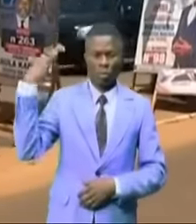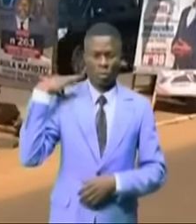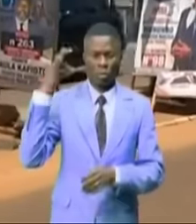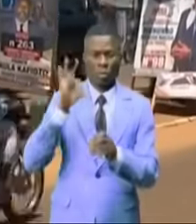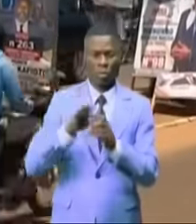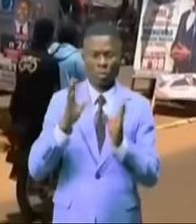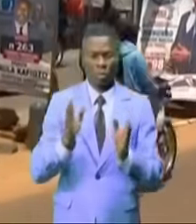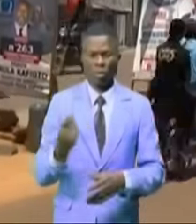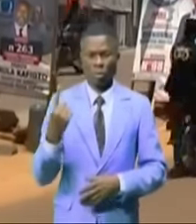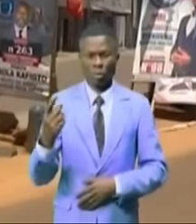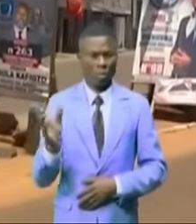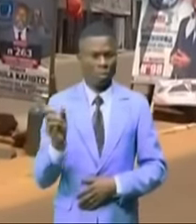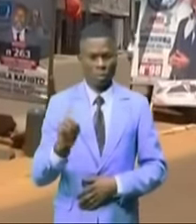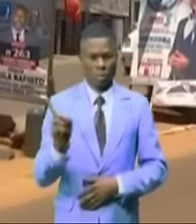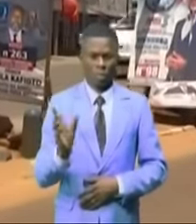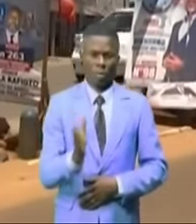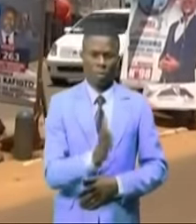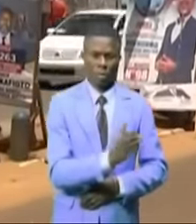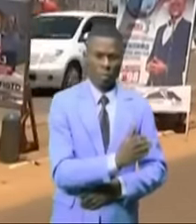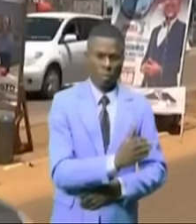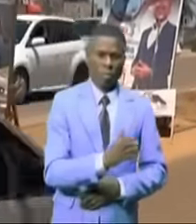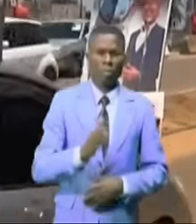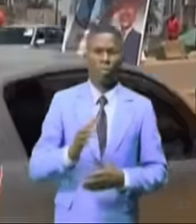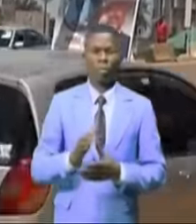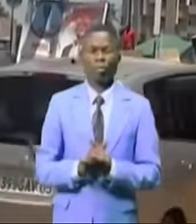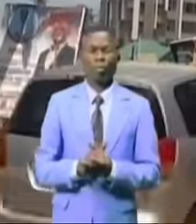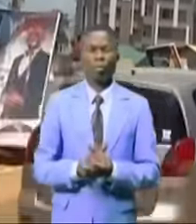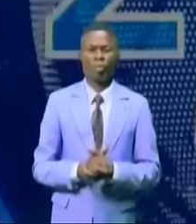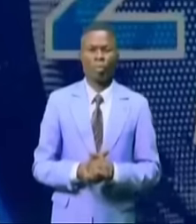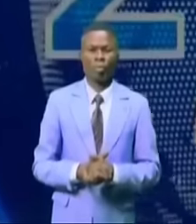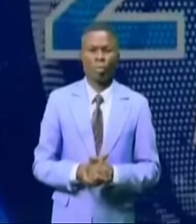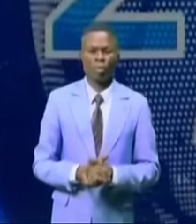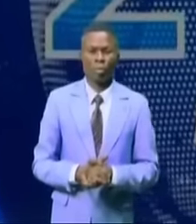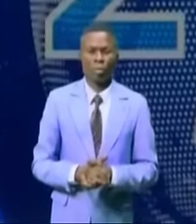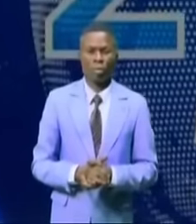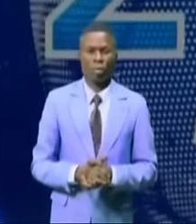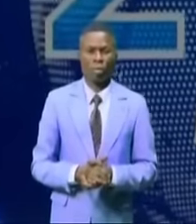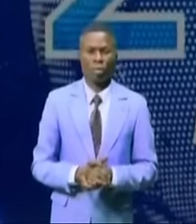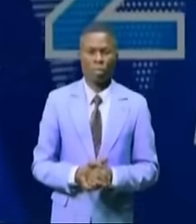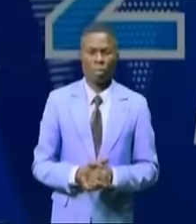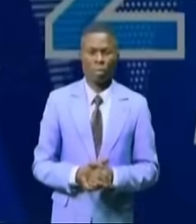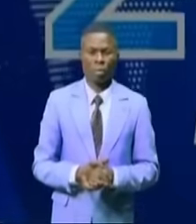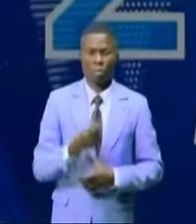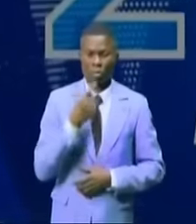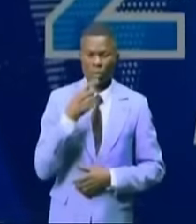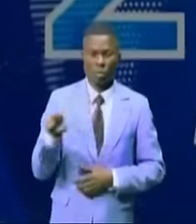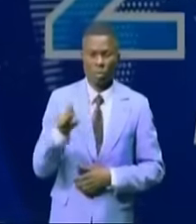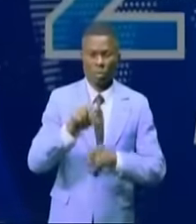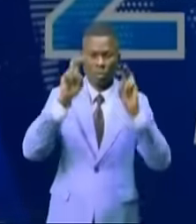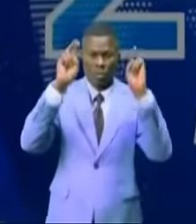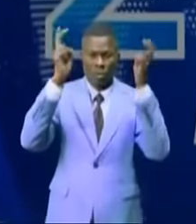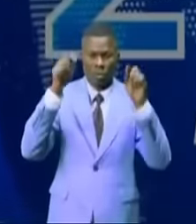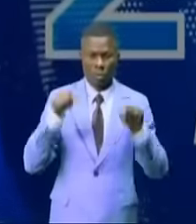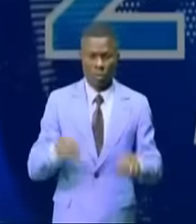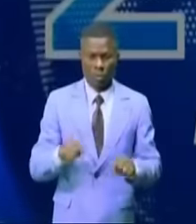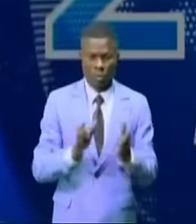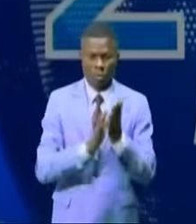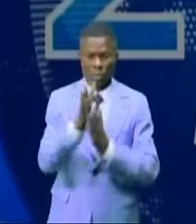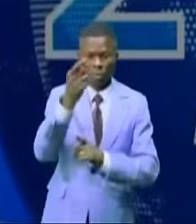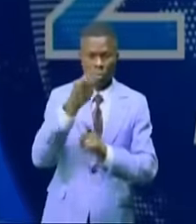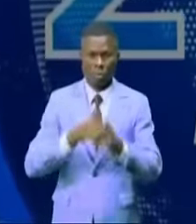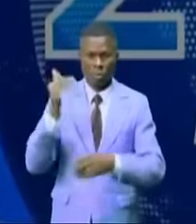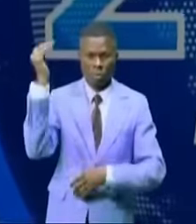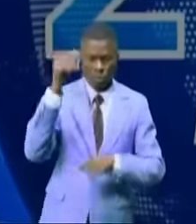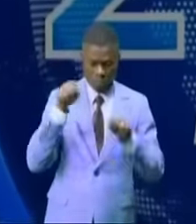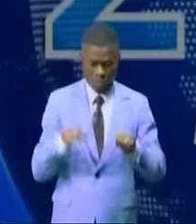vos candidats, mais mettez en avant la République. Nous vous l'avions dit à l'entame de ce journal le 15 décembre, bien